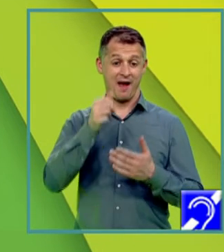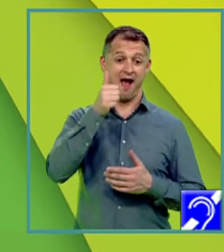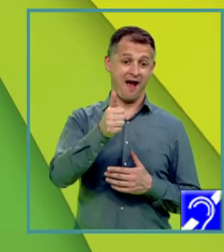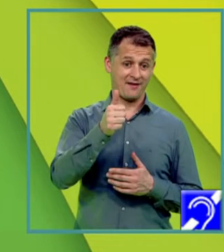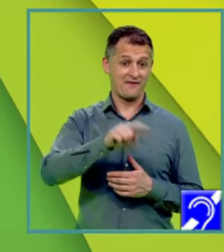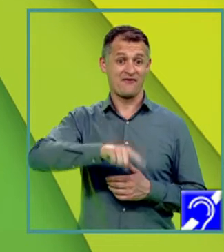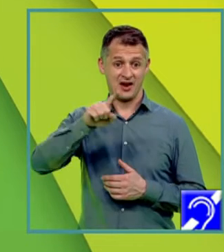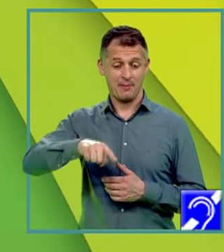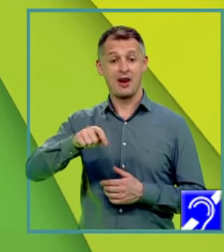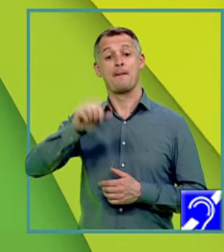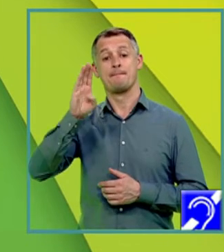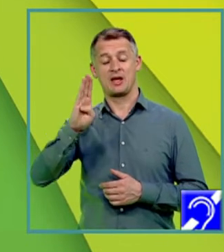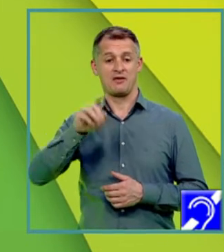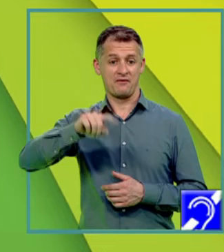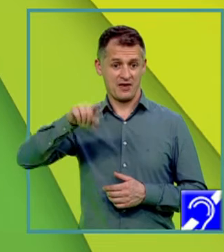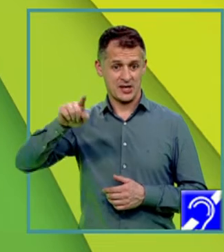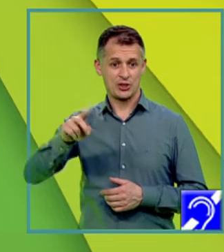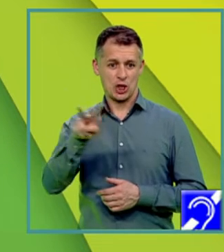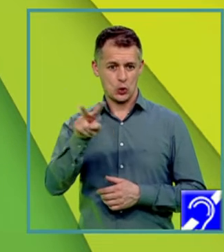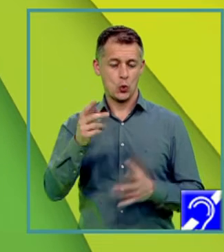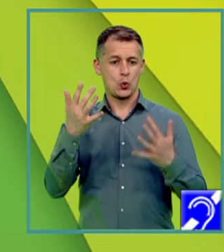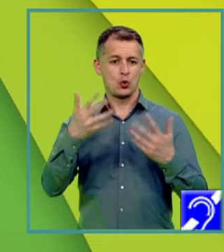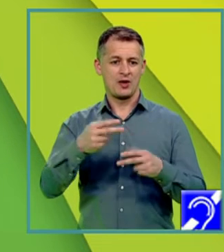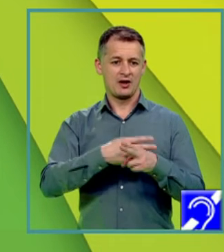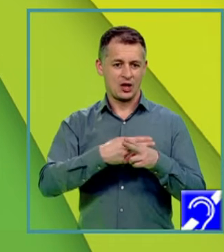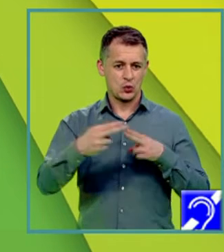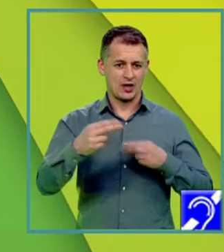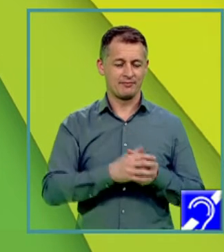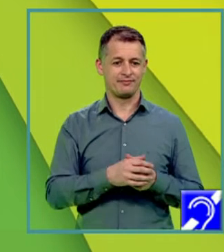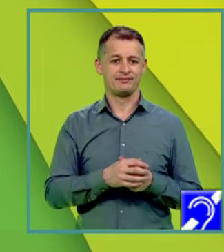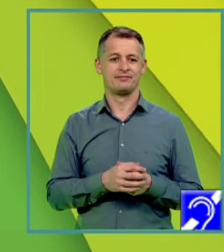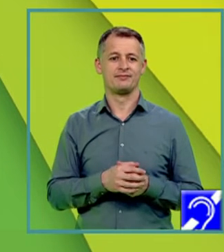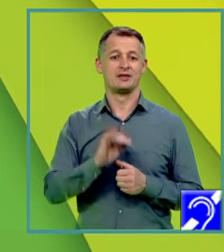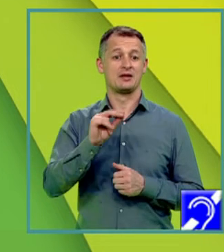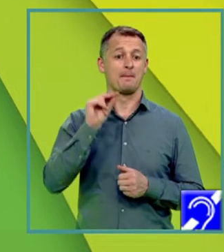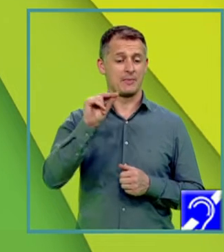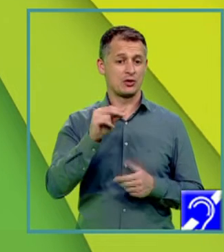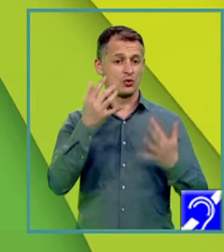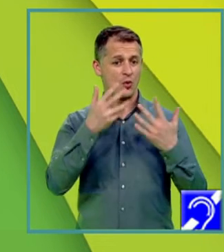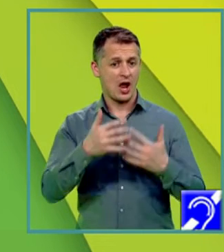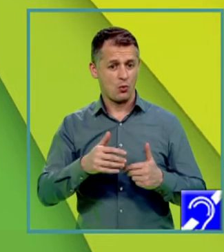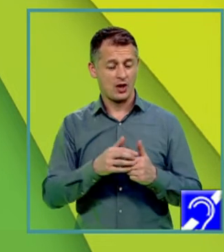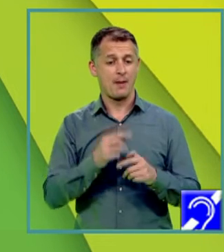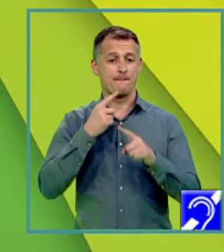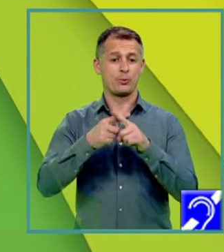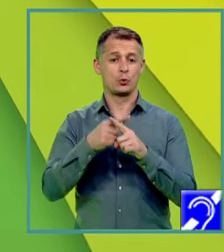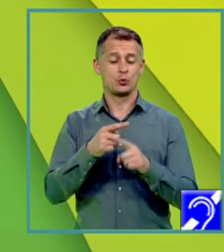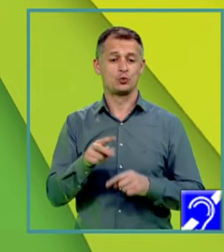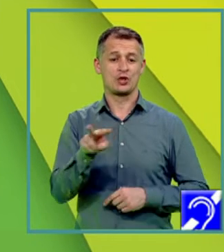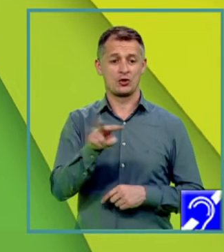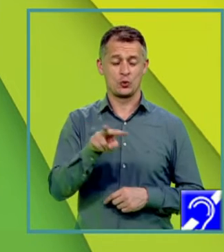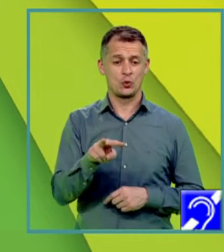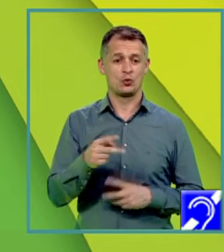respectiv un variabila b cele două valori naturale în variabila pe vom calcula produsul acestor